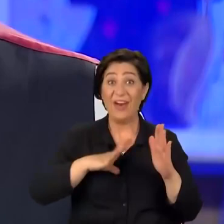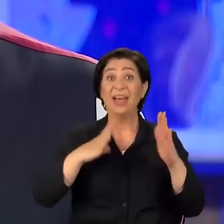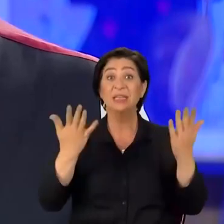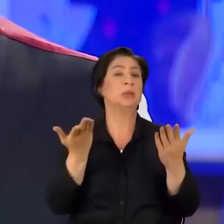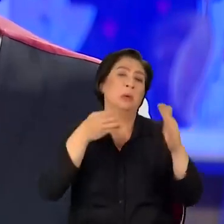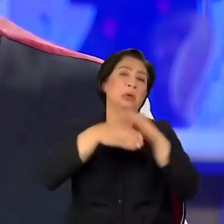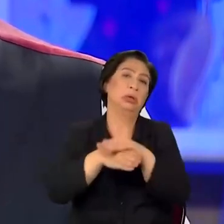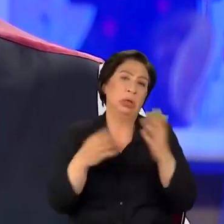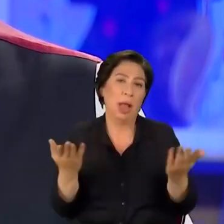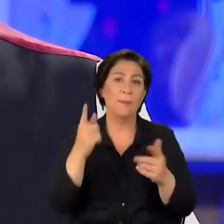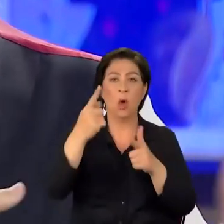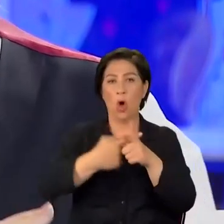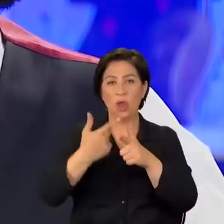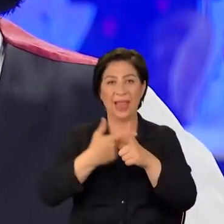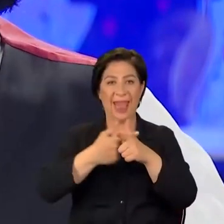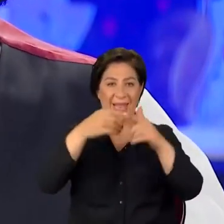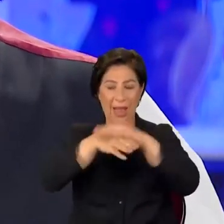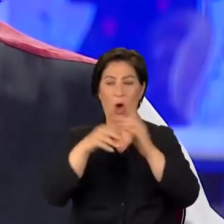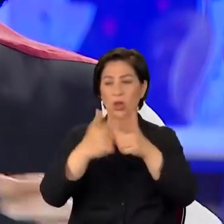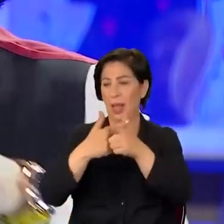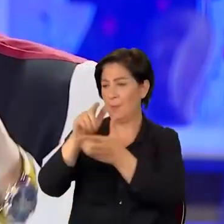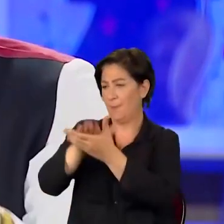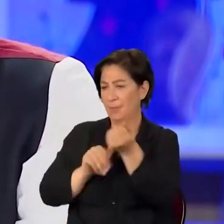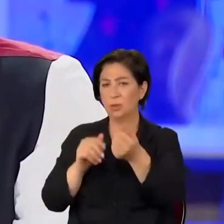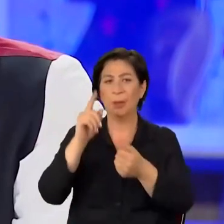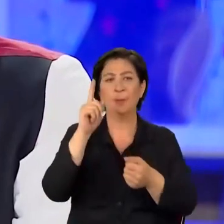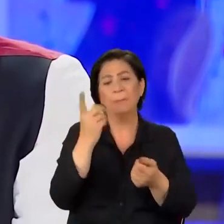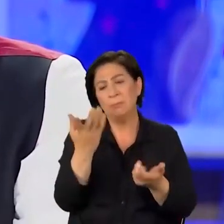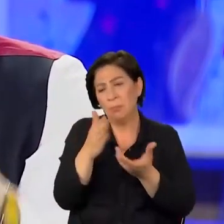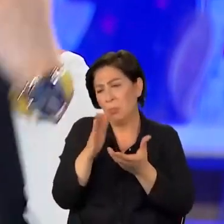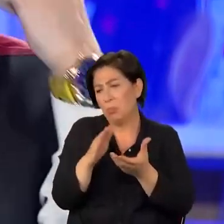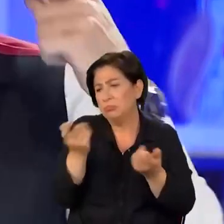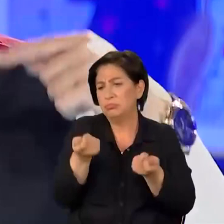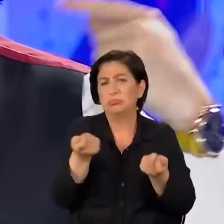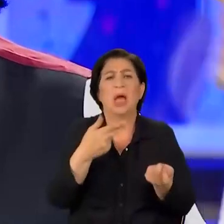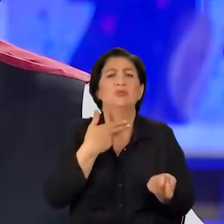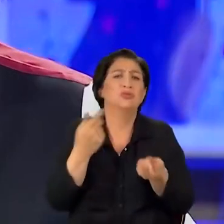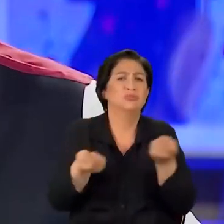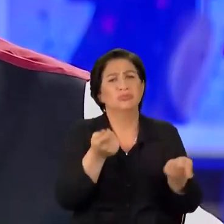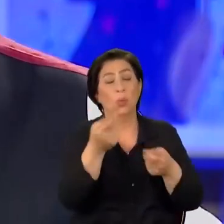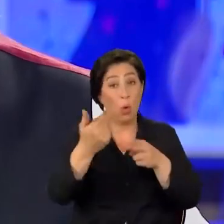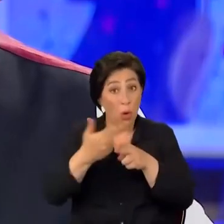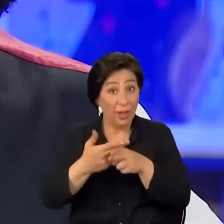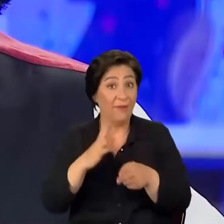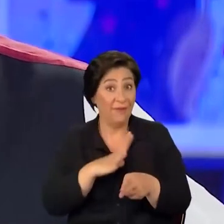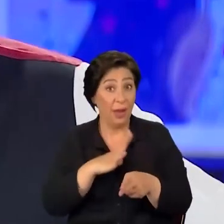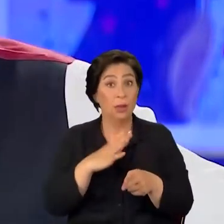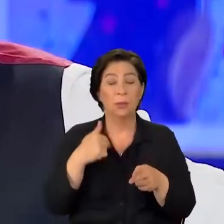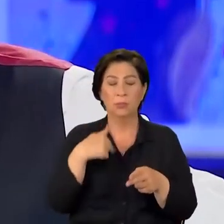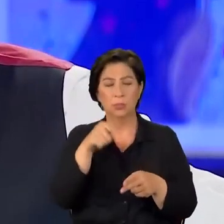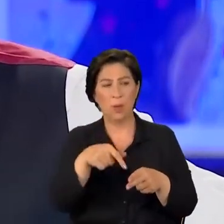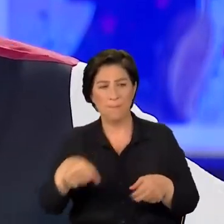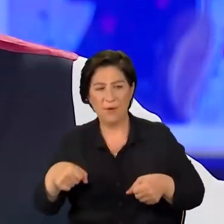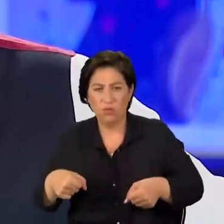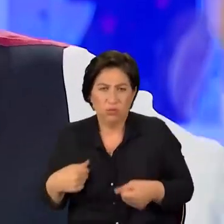zaten girer. Bir otele giren, otelcilik mezunu bir bellboy olarak çalışan bir çocuk diyor ki, bunun örnekleri var tarihte, evet, ben buraya